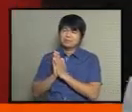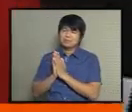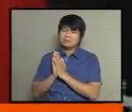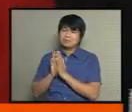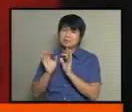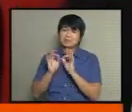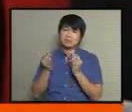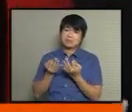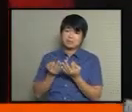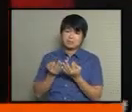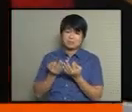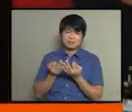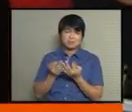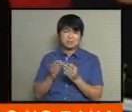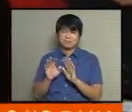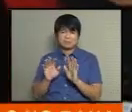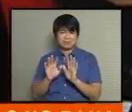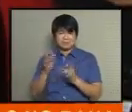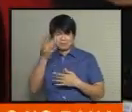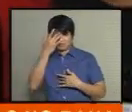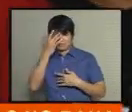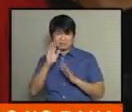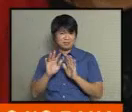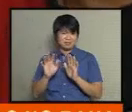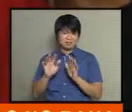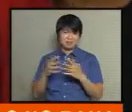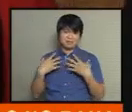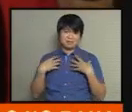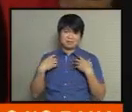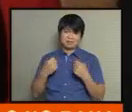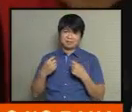pamilya namin, huwag magkasakit, ganun, okay yung